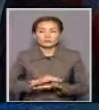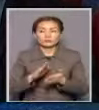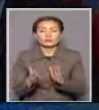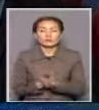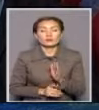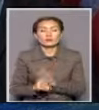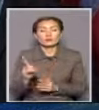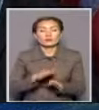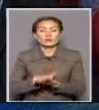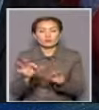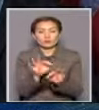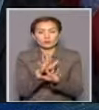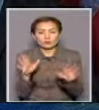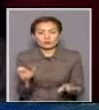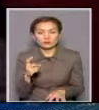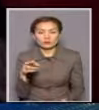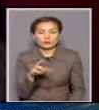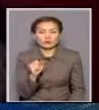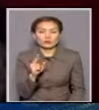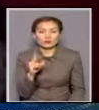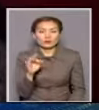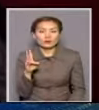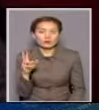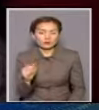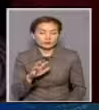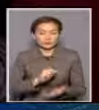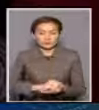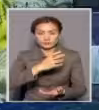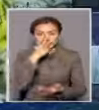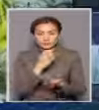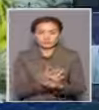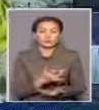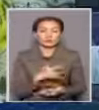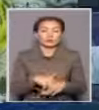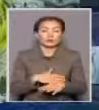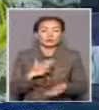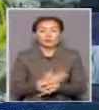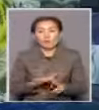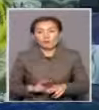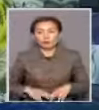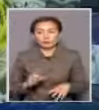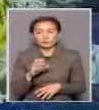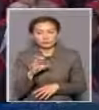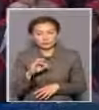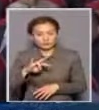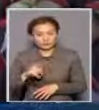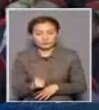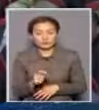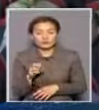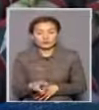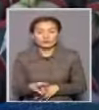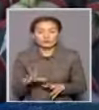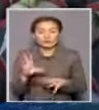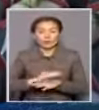Мероприятие началось с исполнения песен Ильи Жаканова, давно занявших свое место в сердце народа. Это «Асилем», «Жайлаукольские